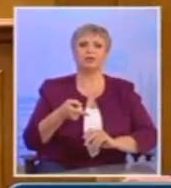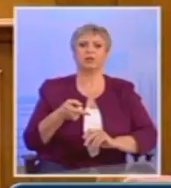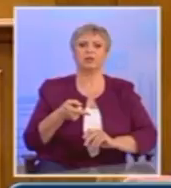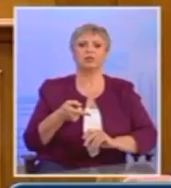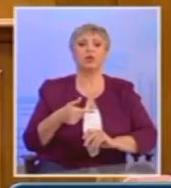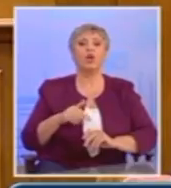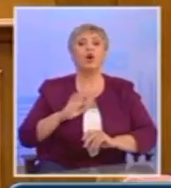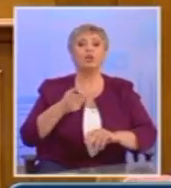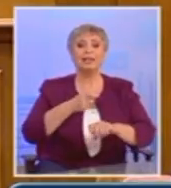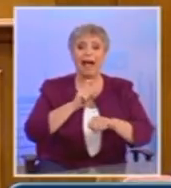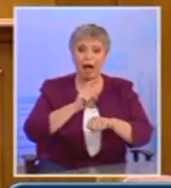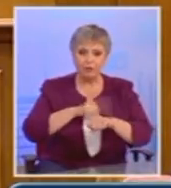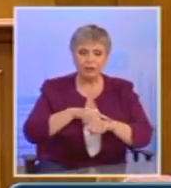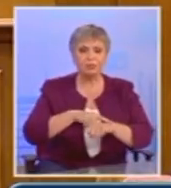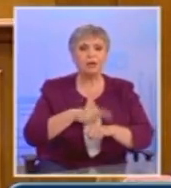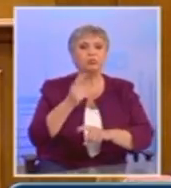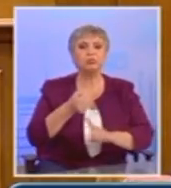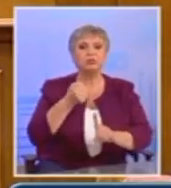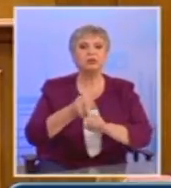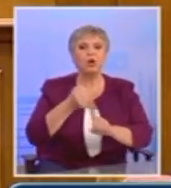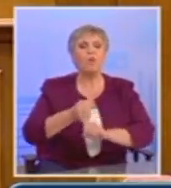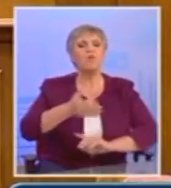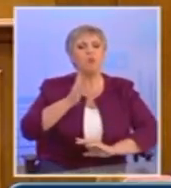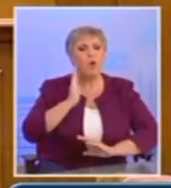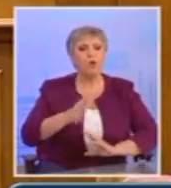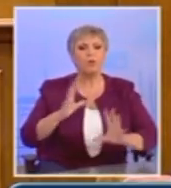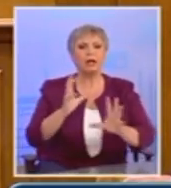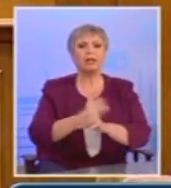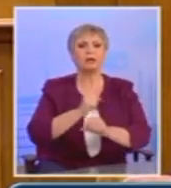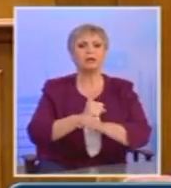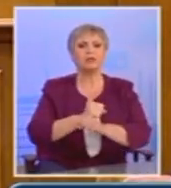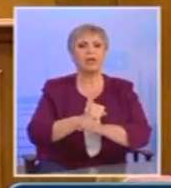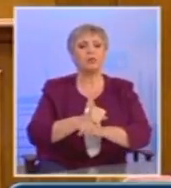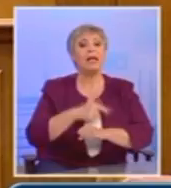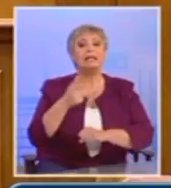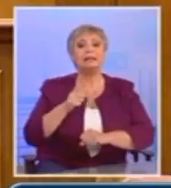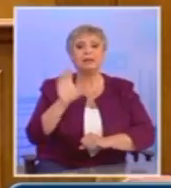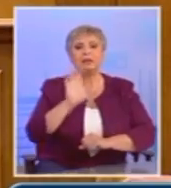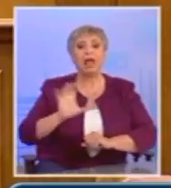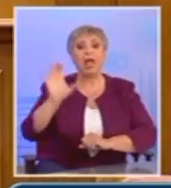είναι εφικτό να διεκδικήσουμε και να πετύχουμε ουσιαστική δέσμευση των εταίρων